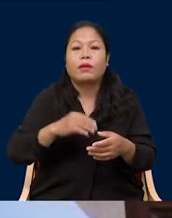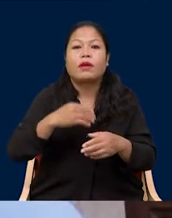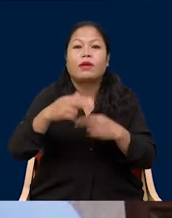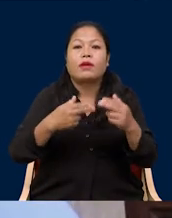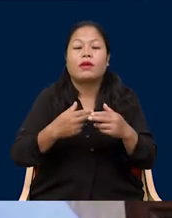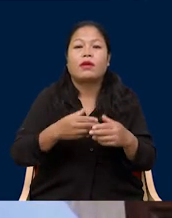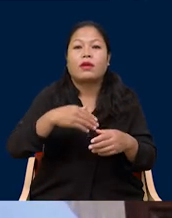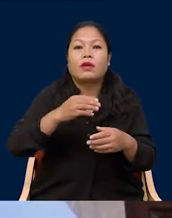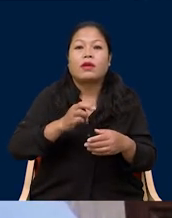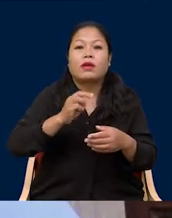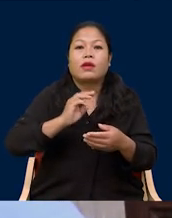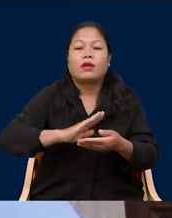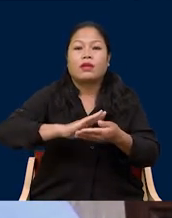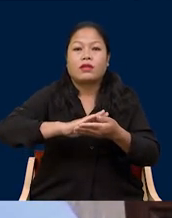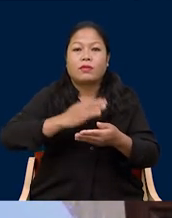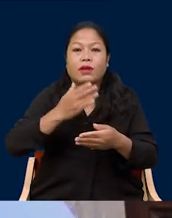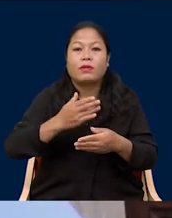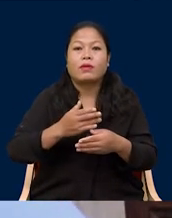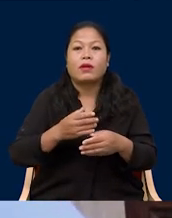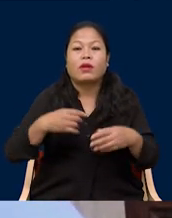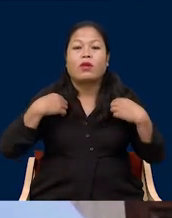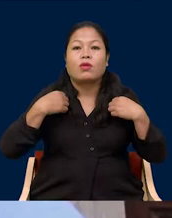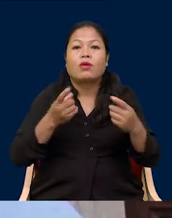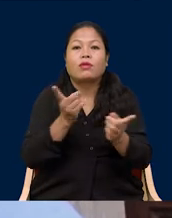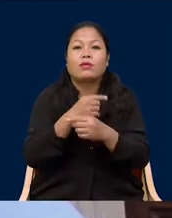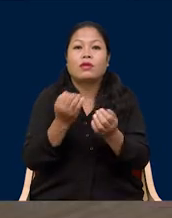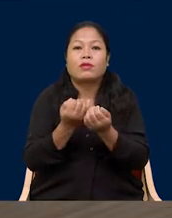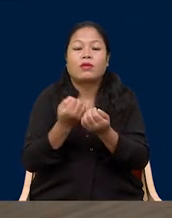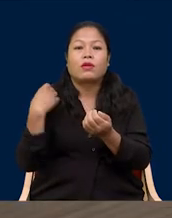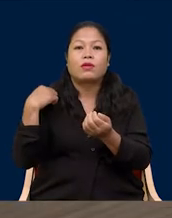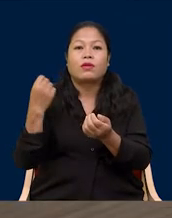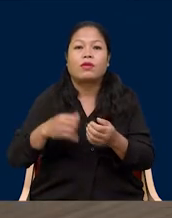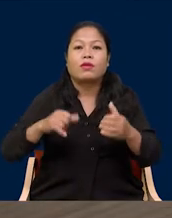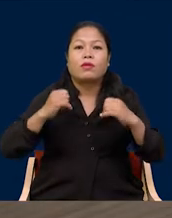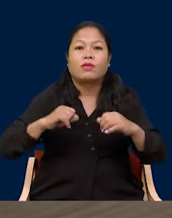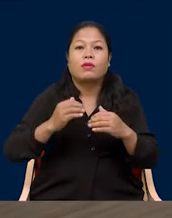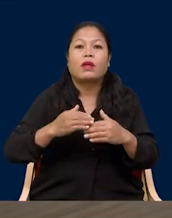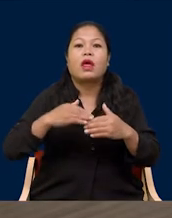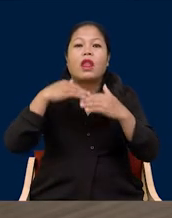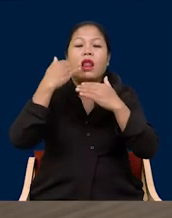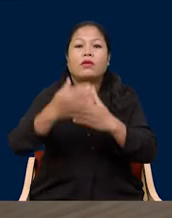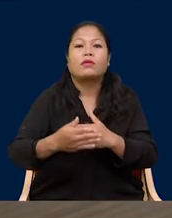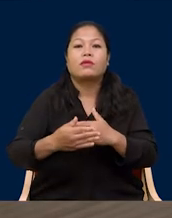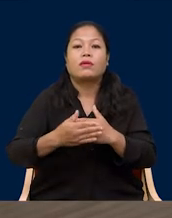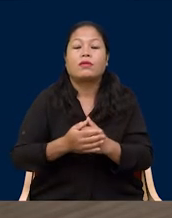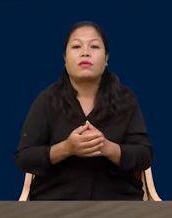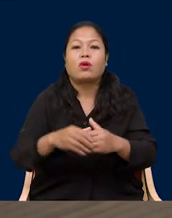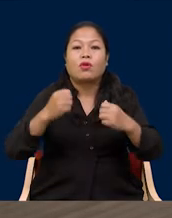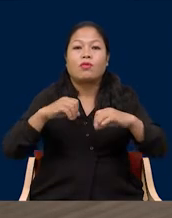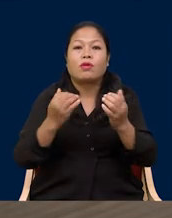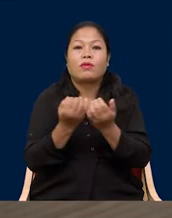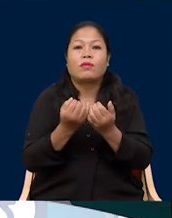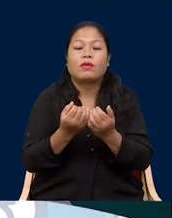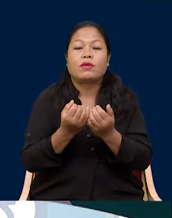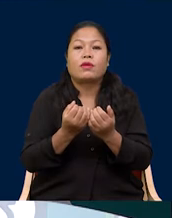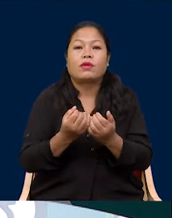पनि अब हामीले एभ्री मन्थ एभ्री विक त्यसको लुगाहरू चेन्ज गर्ने हो भने चाहिँ आफ्नो लुगाहरू पहिरनहरू चाहिँ अलिक लामो समयसम्म हामीले युज गर्न सक्यो